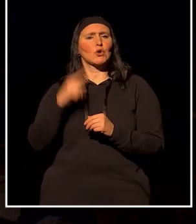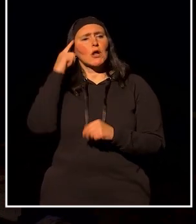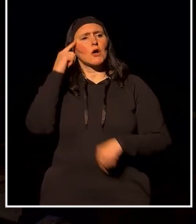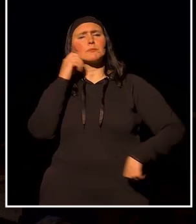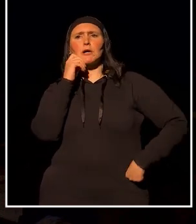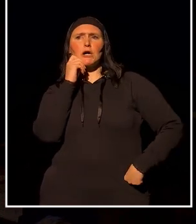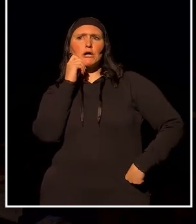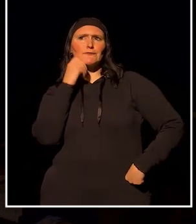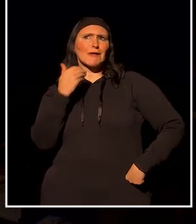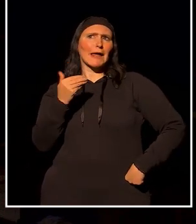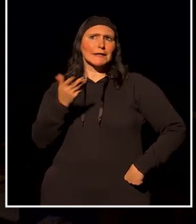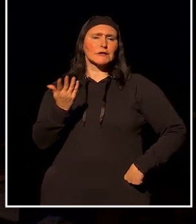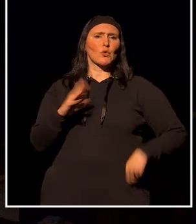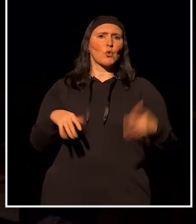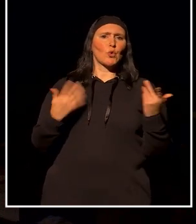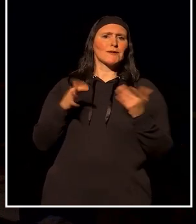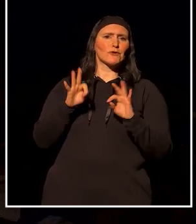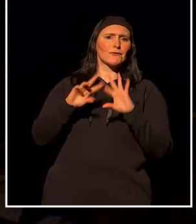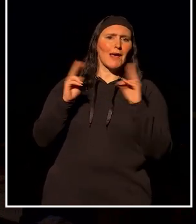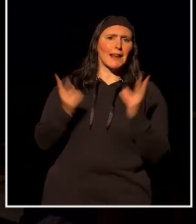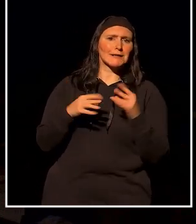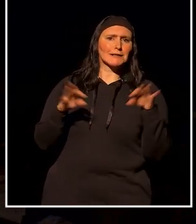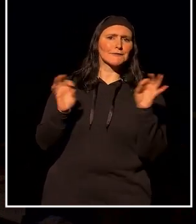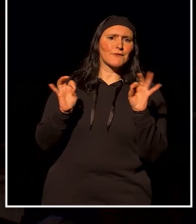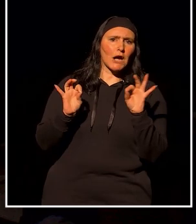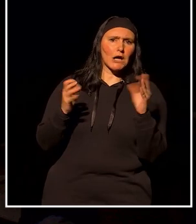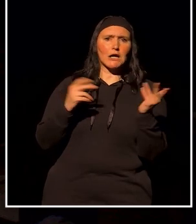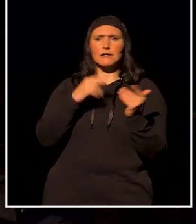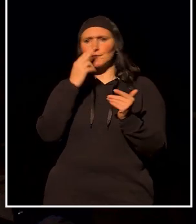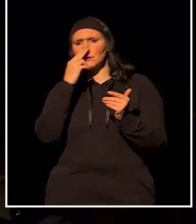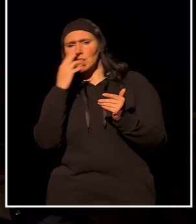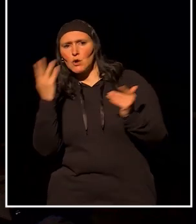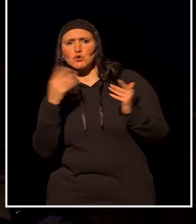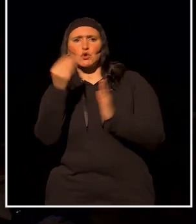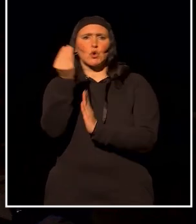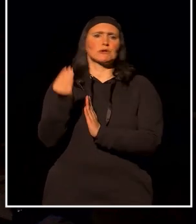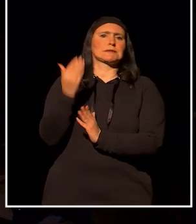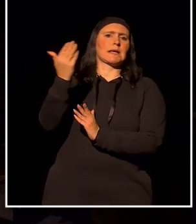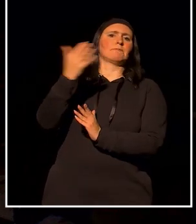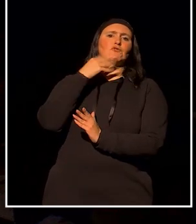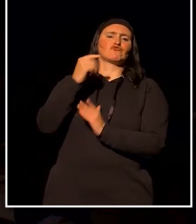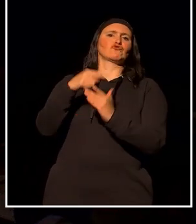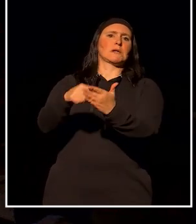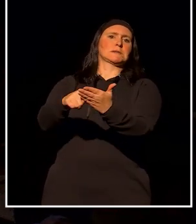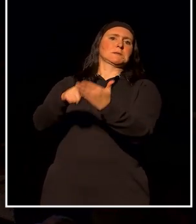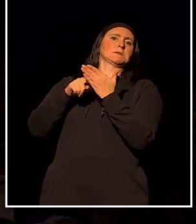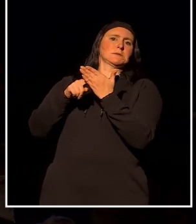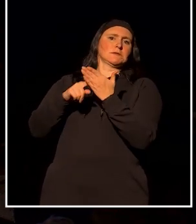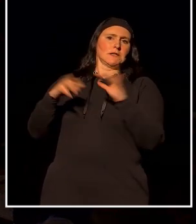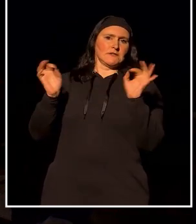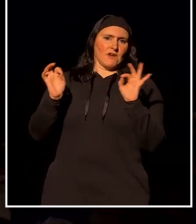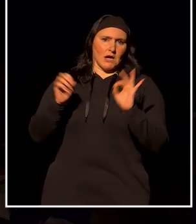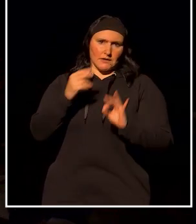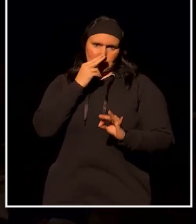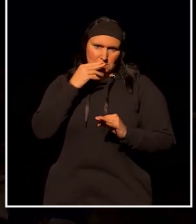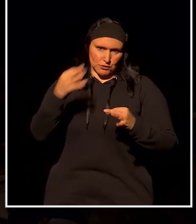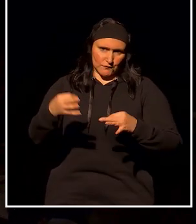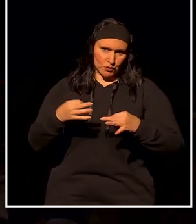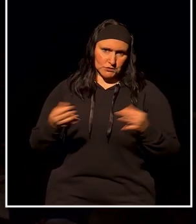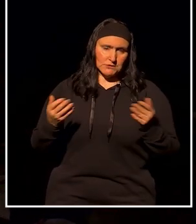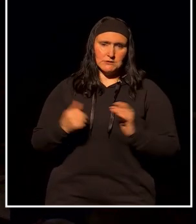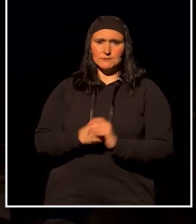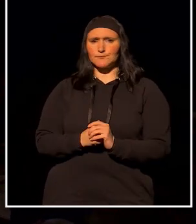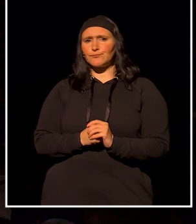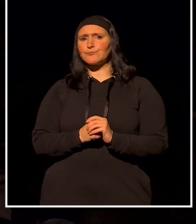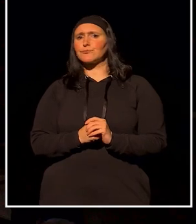droht uns in der Welt. Und die Kunst will das zum Ausdruck bringen, was uns droht. Und da war es bisher eigentlich immer sowas